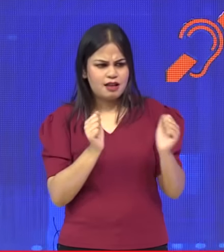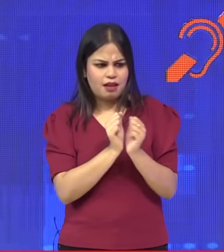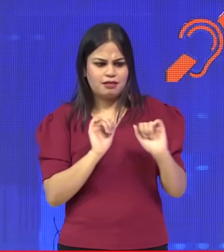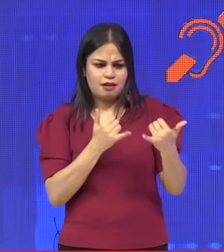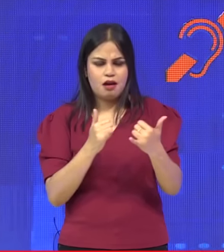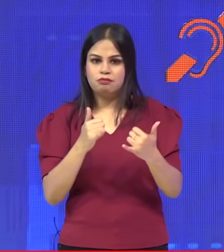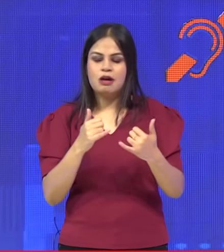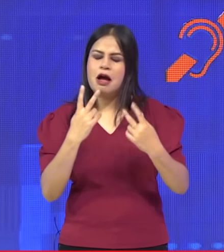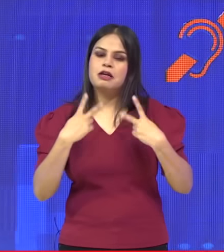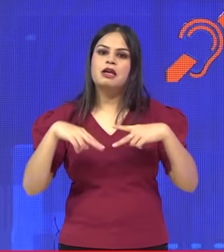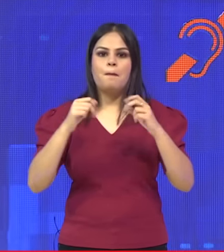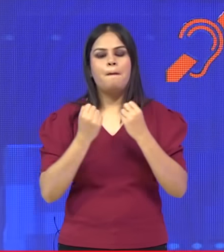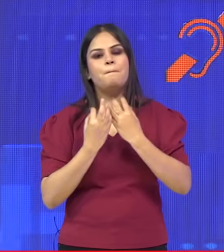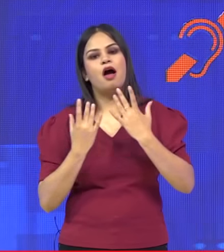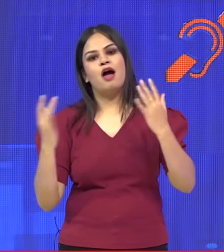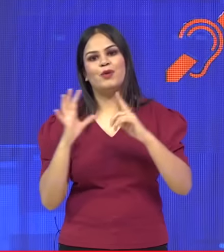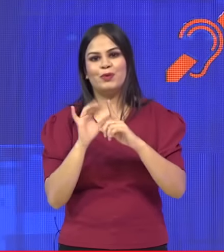बहुत साड़ी